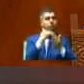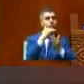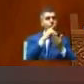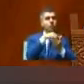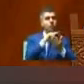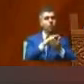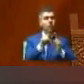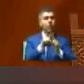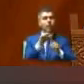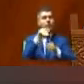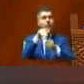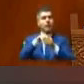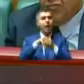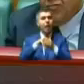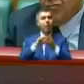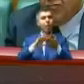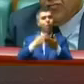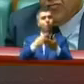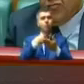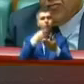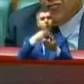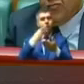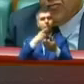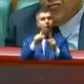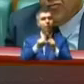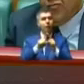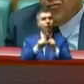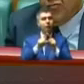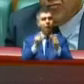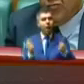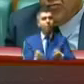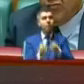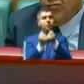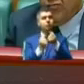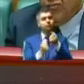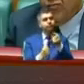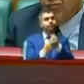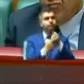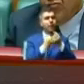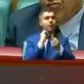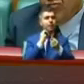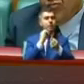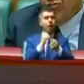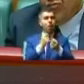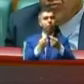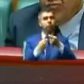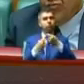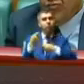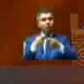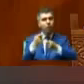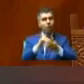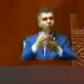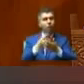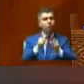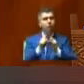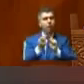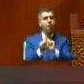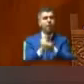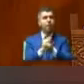كل أحزاب الانتخابات راهم تكلموا على التنافسية الاقتصاد. التنافسية الاقتصاد تقتضي أن تكون هناك